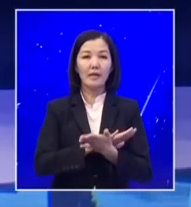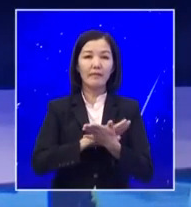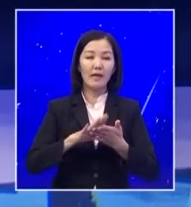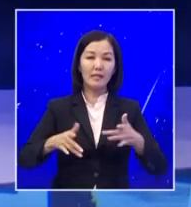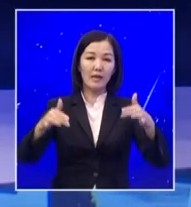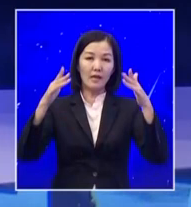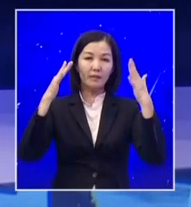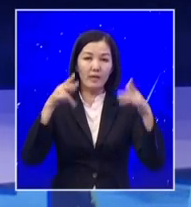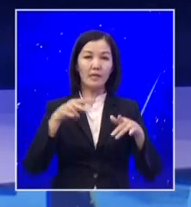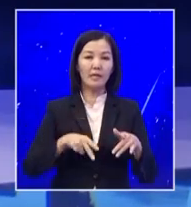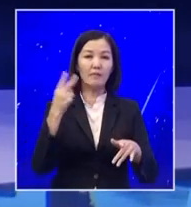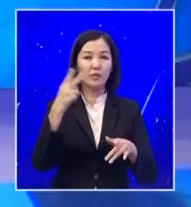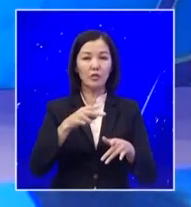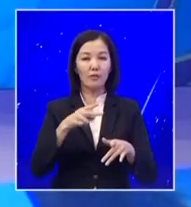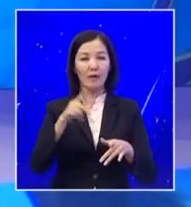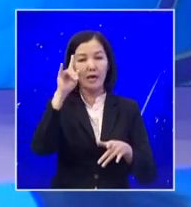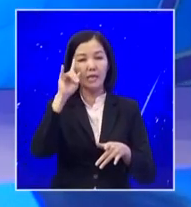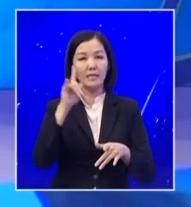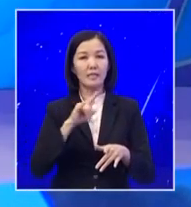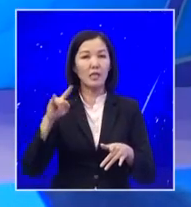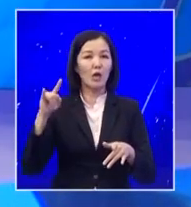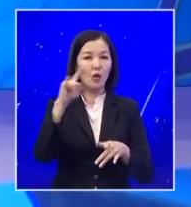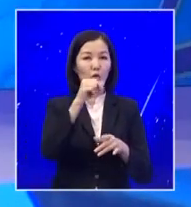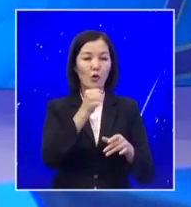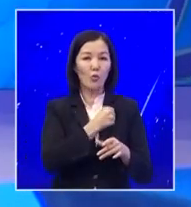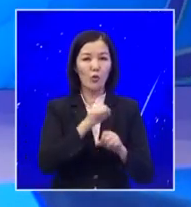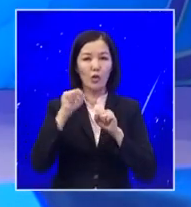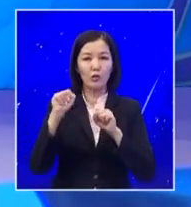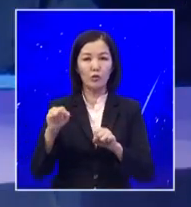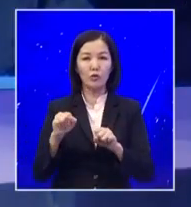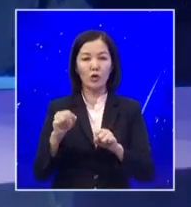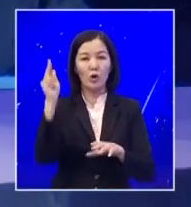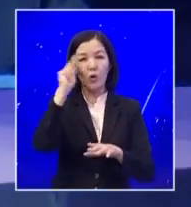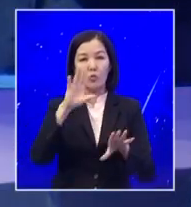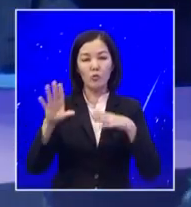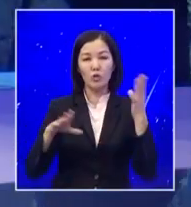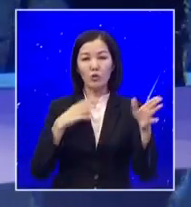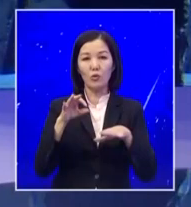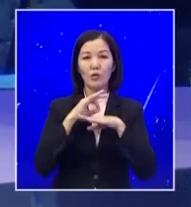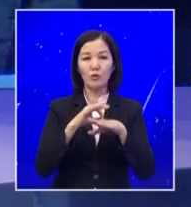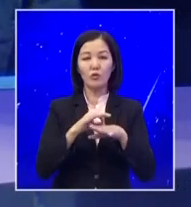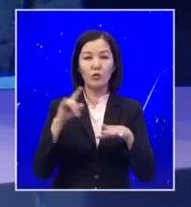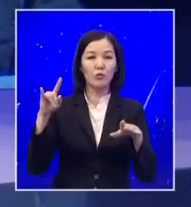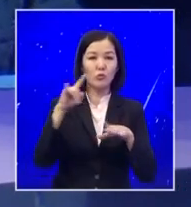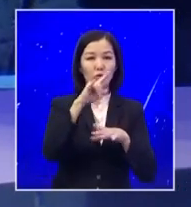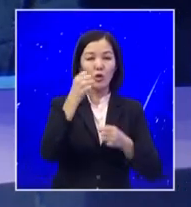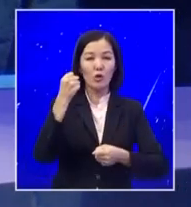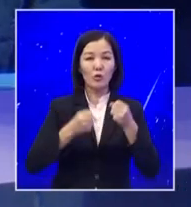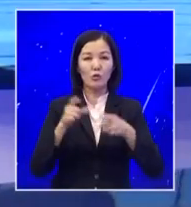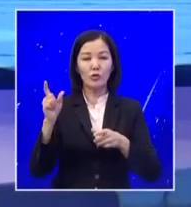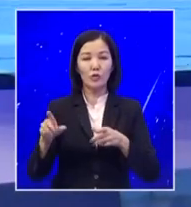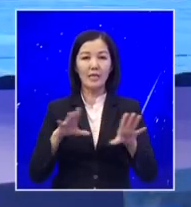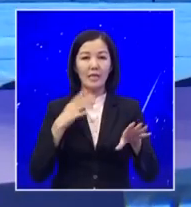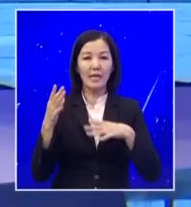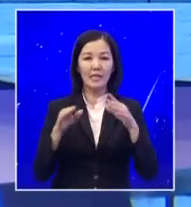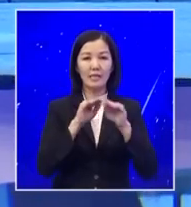Таза аспан 2020. Қазақстанның әуе қорғаныс күштері арнайы оқу жаттығуларын өткізді. Ұшқыштар өздерінің жауынгерлік